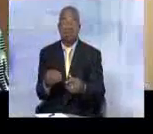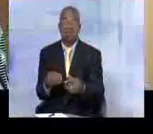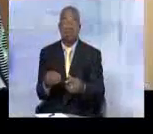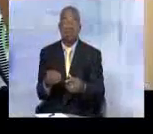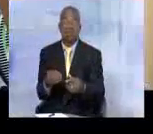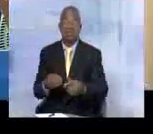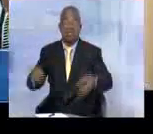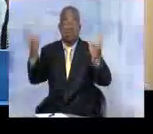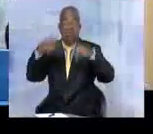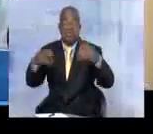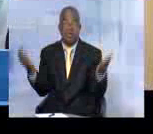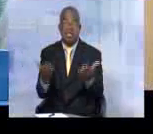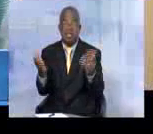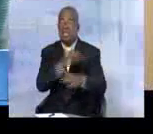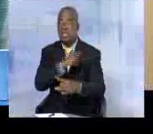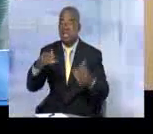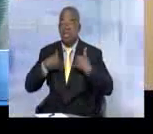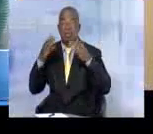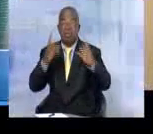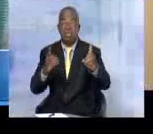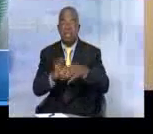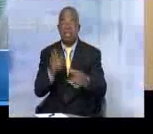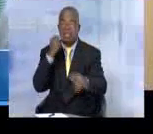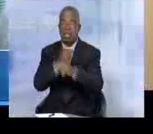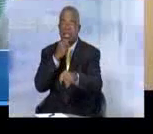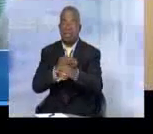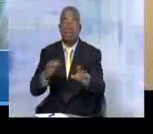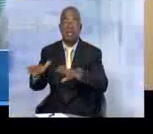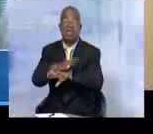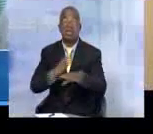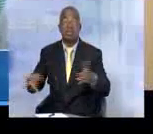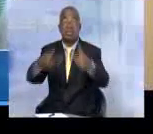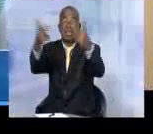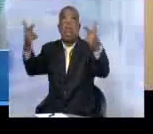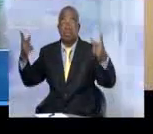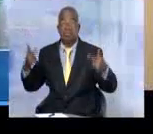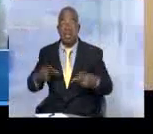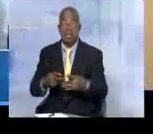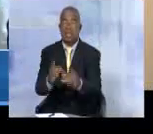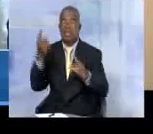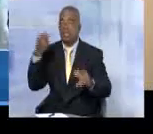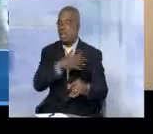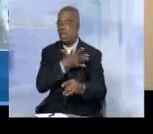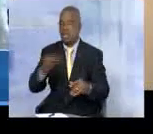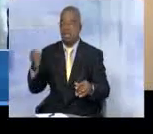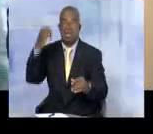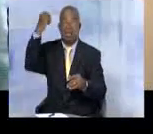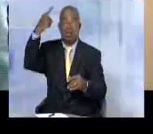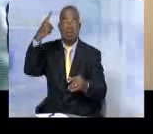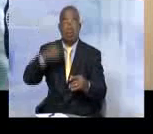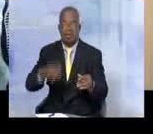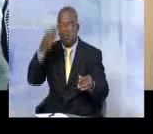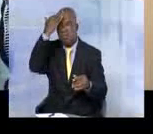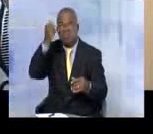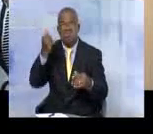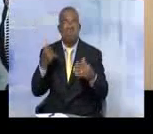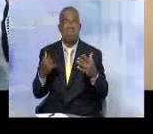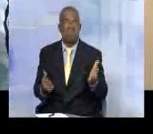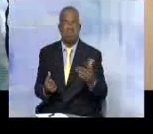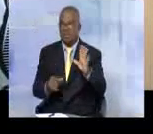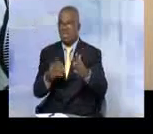IGT. On a décidé de travailler sur notre objet d'étude qui est l'espace et de chercher à comprendre les raisons, les germes